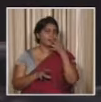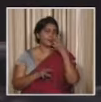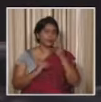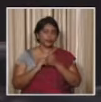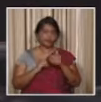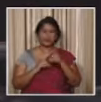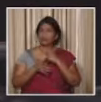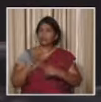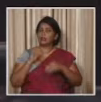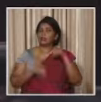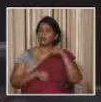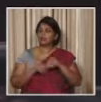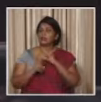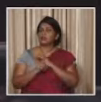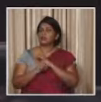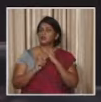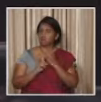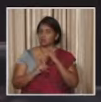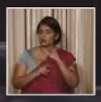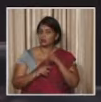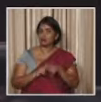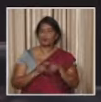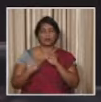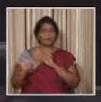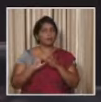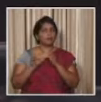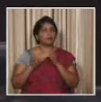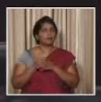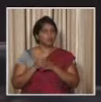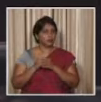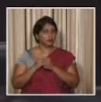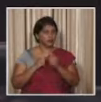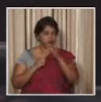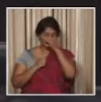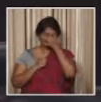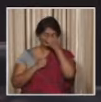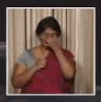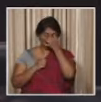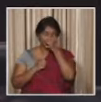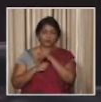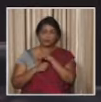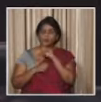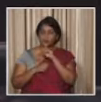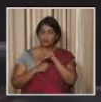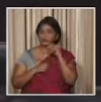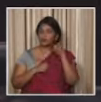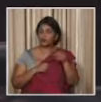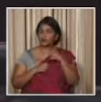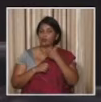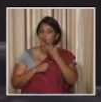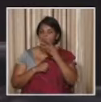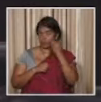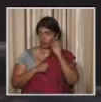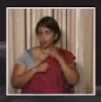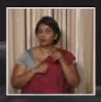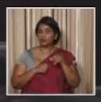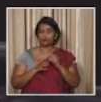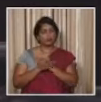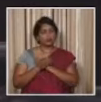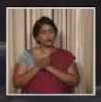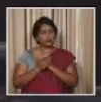තියෙන දේශපාලන සංස්කෘතියක් තුල තමයි මේ පාලක පන්තිය හැසිරෙන්නේ. ඒ කියන්නේ ඔවුන් පුරුදු වෙලා තියෙන්නේ